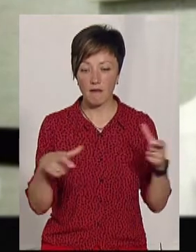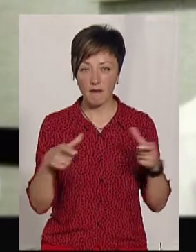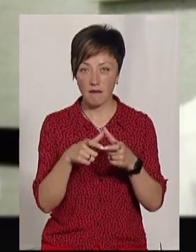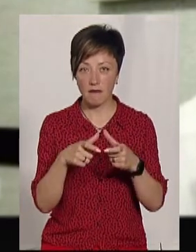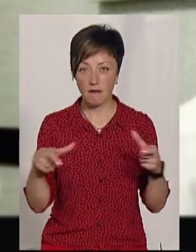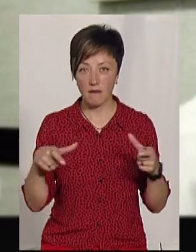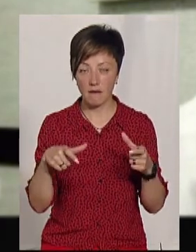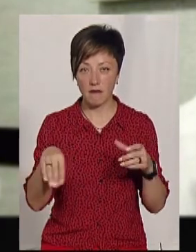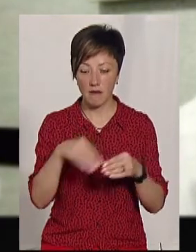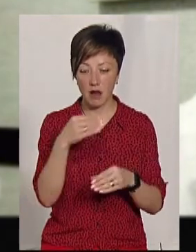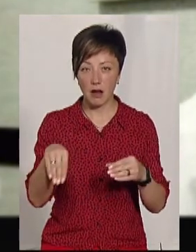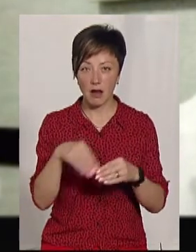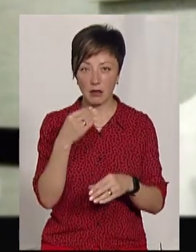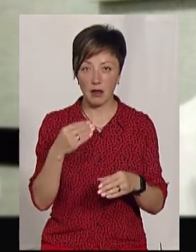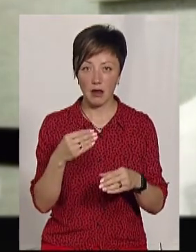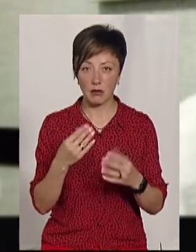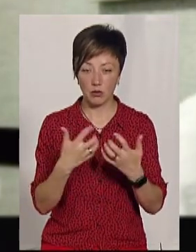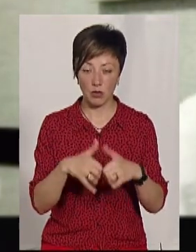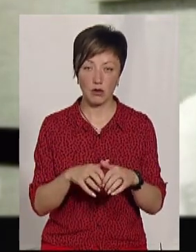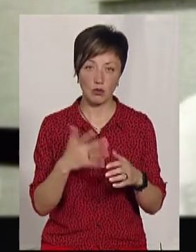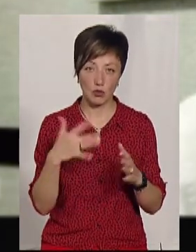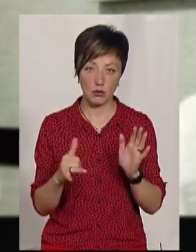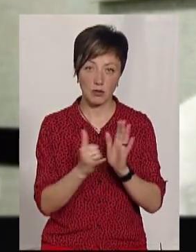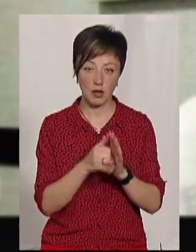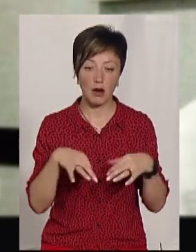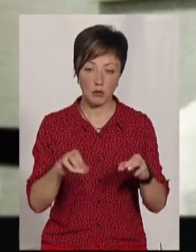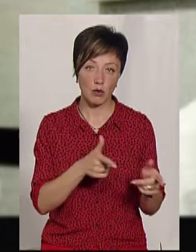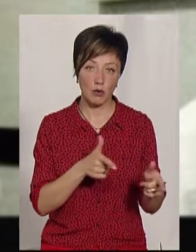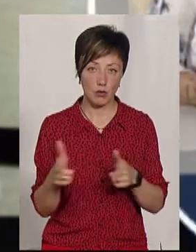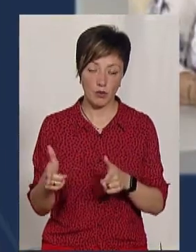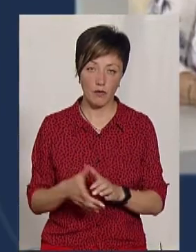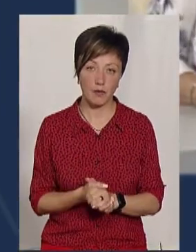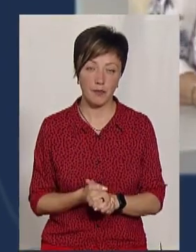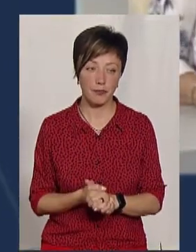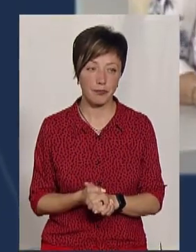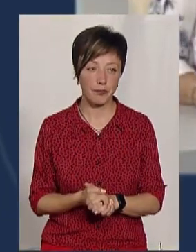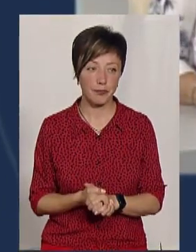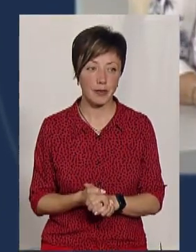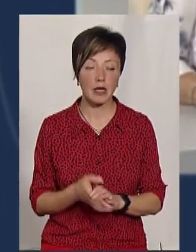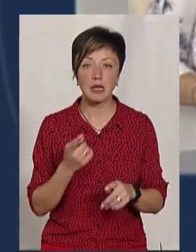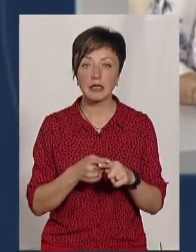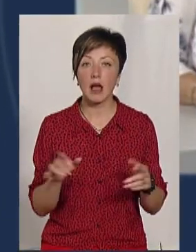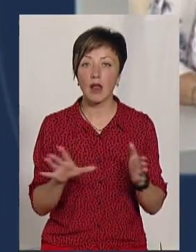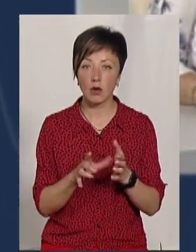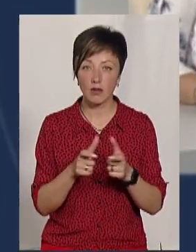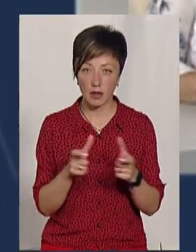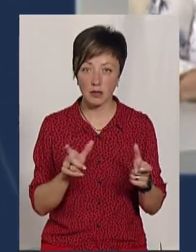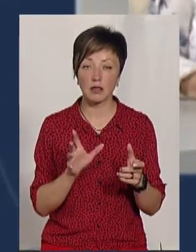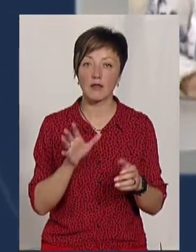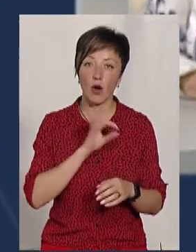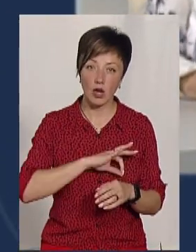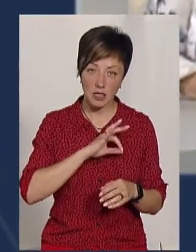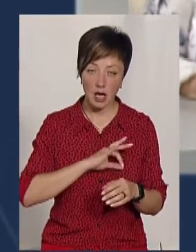день стоять. Тобто транспорт повністю готовий запроваджувати електронного квитка. Ці електронні квитки, їх запровадження,